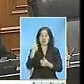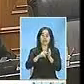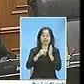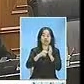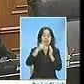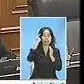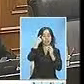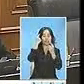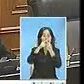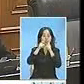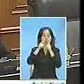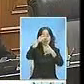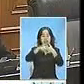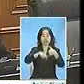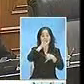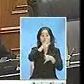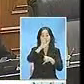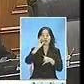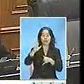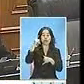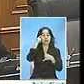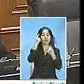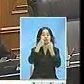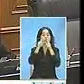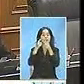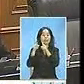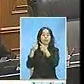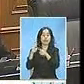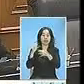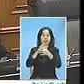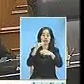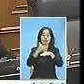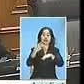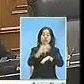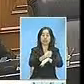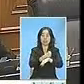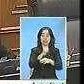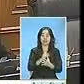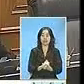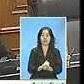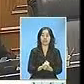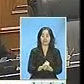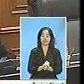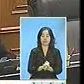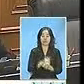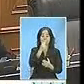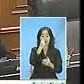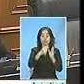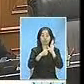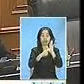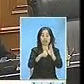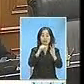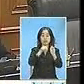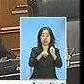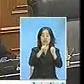การเมืองนี่เป็นเรื่องความคิดเสรีที่เราถกเถียงกันในที่ประชุมกรรมาธิการนะครับท่านดูนะครับกรณีมาตรา115ว